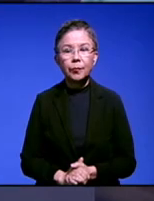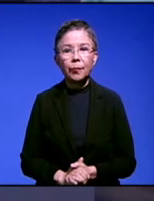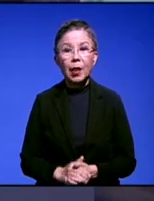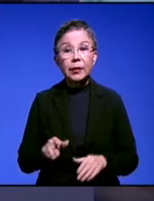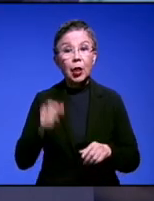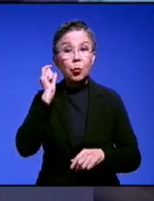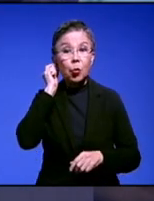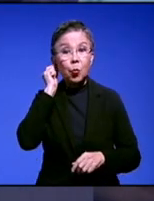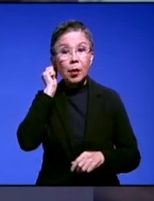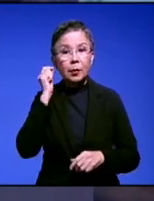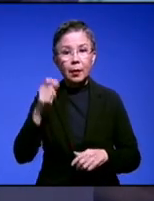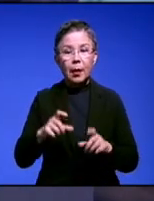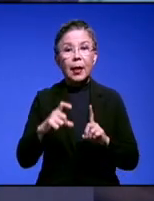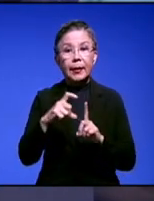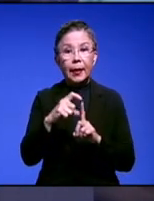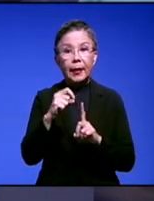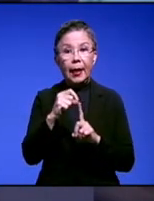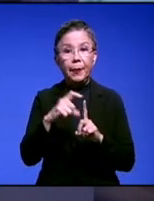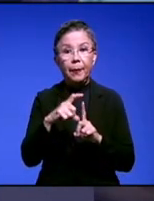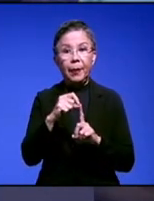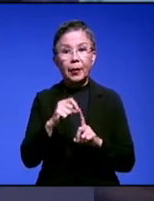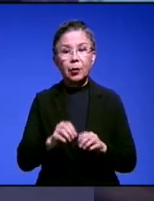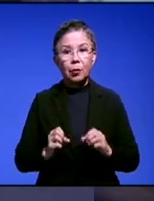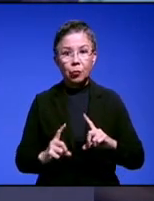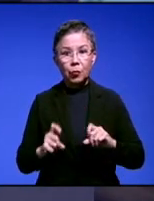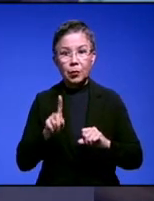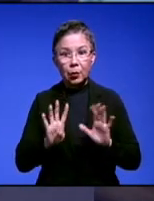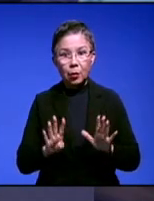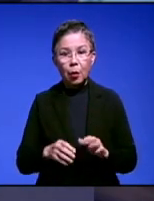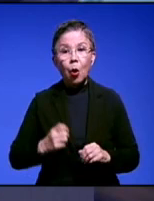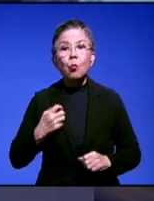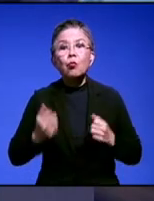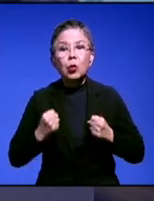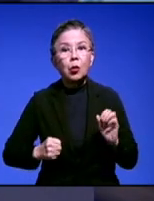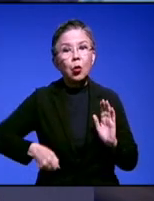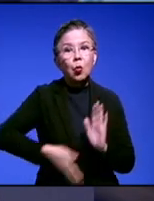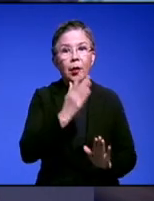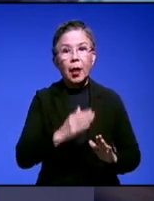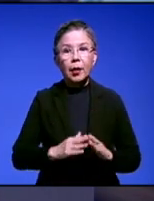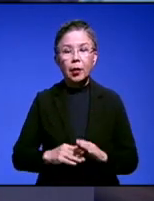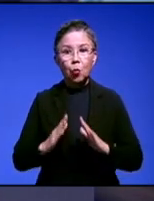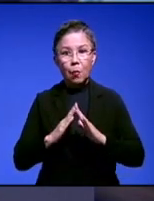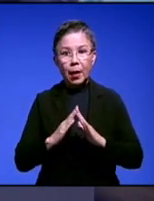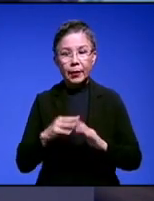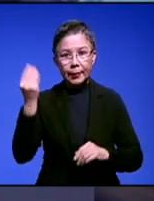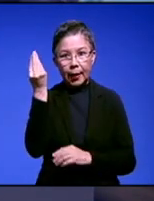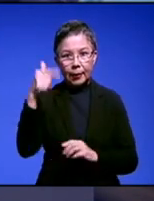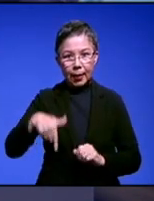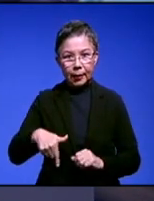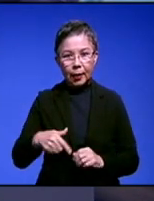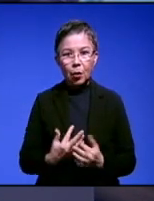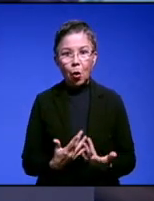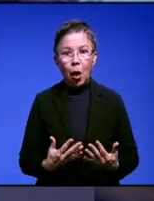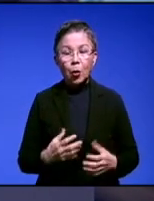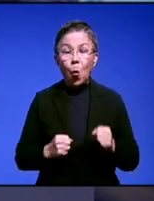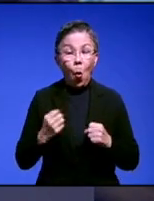Hai perempuan berstatus pasien dalam pengawasan atau PDP fitnah intim berupaya kabur dari solusi rumah di Jakarta Selatan warga